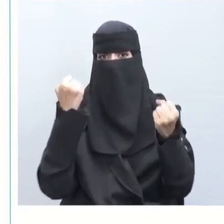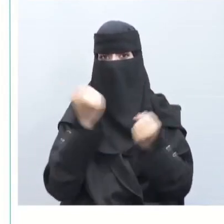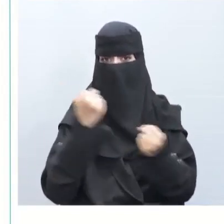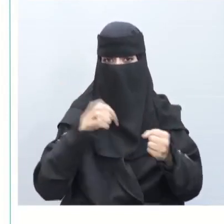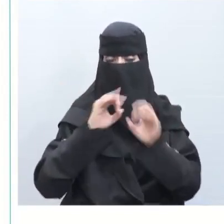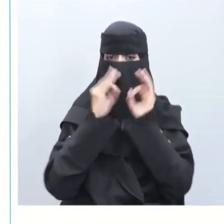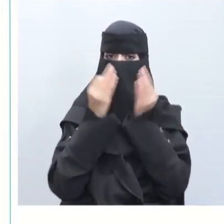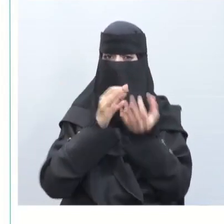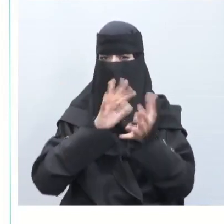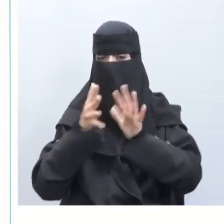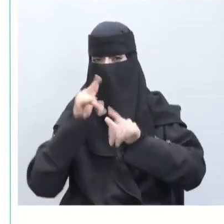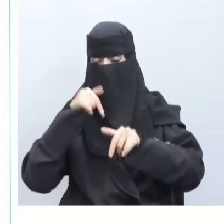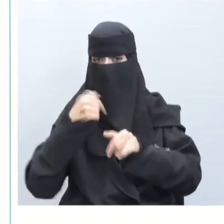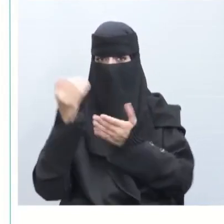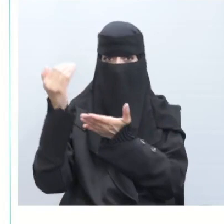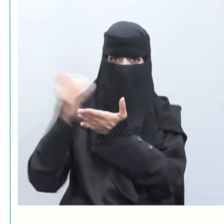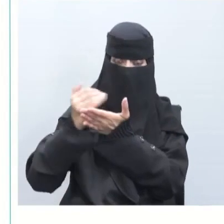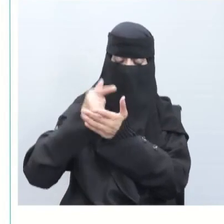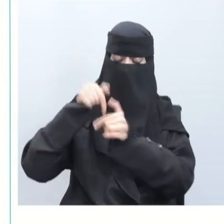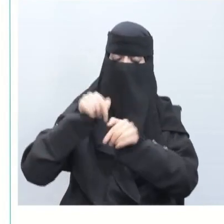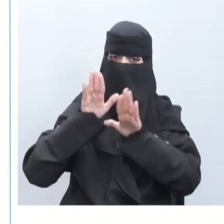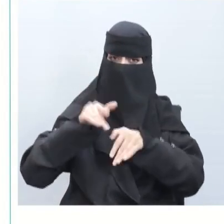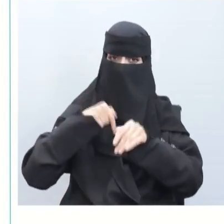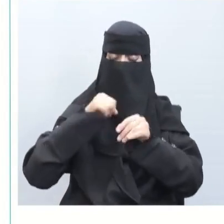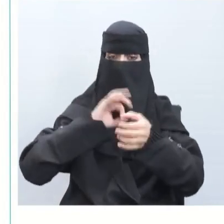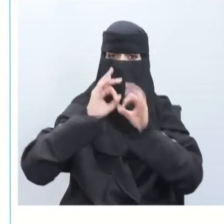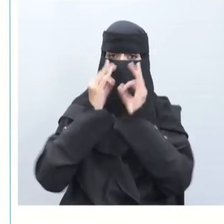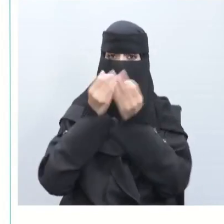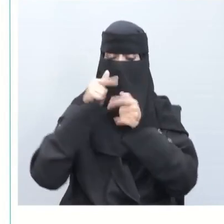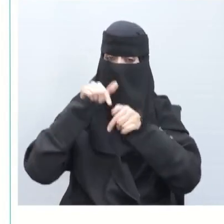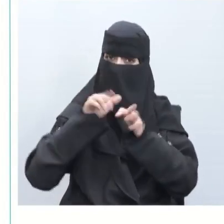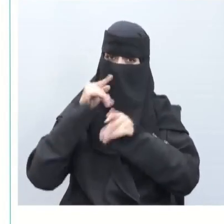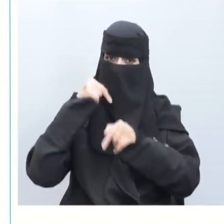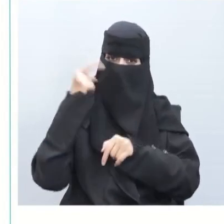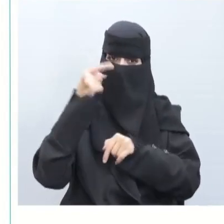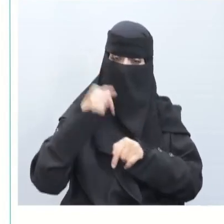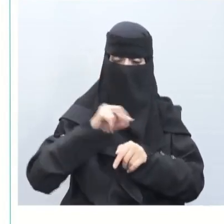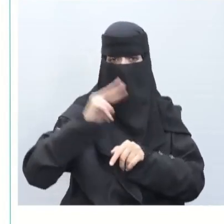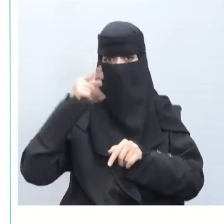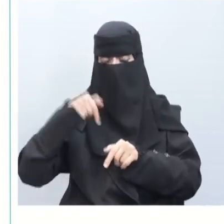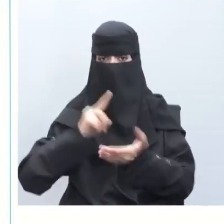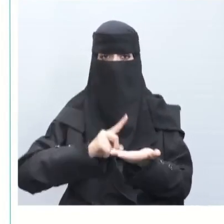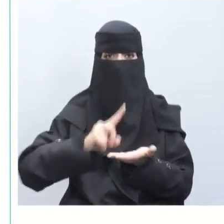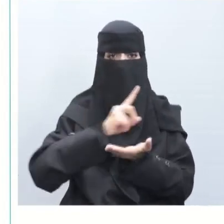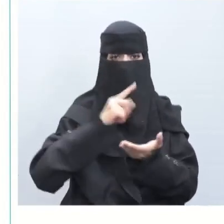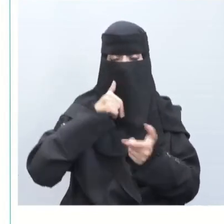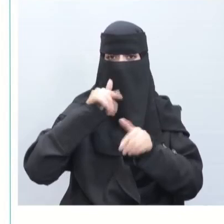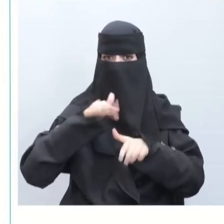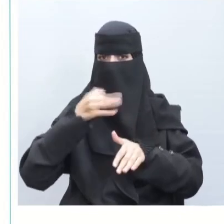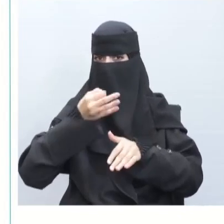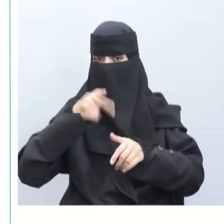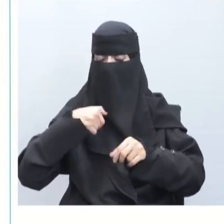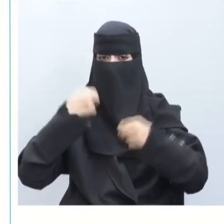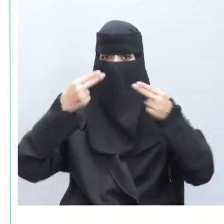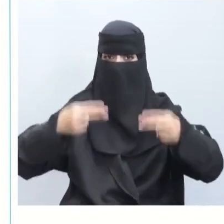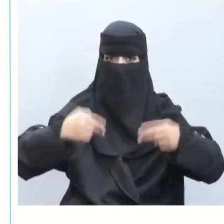المجتمعيه سواء في الاقتصاد في امور المجتمع وايضا في الامور الاخرى كالبه وذكرنا ان الفعاليات